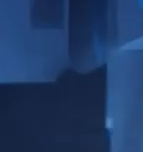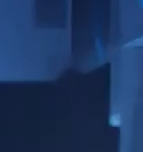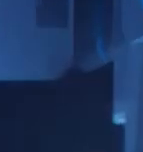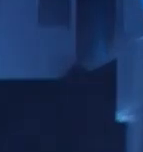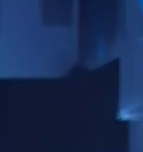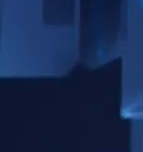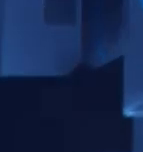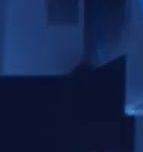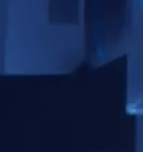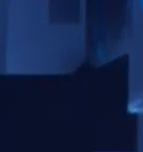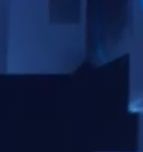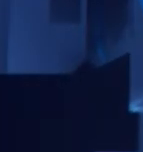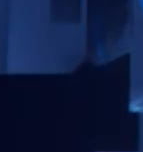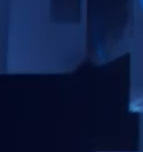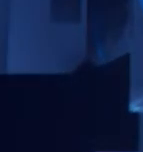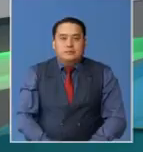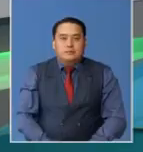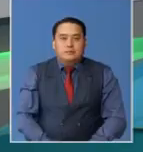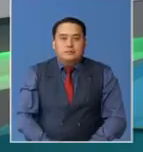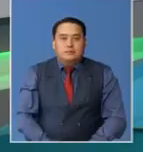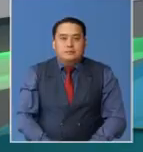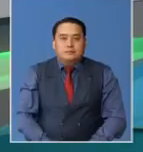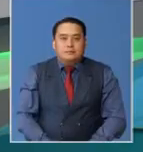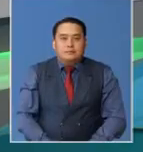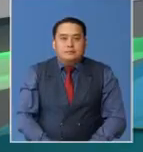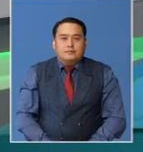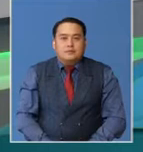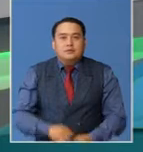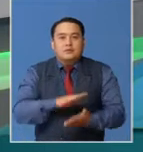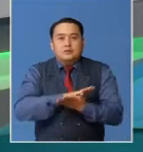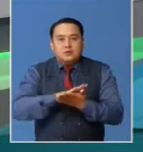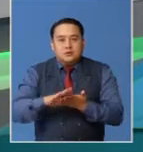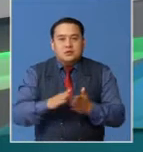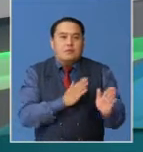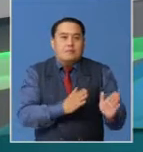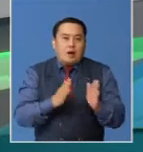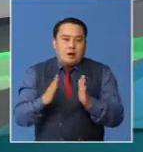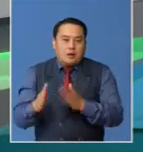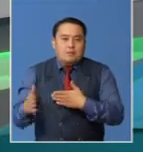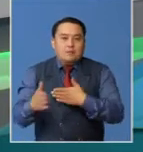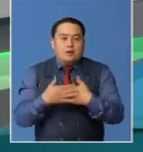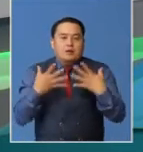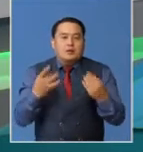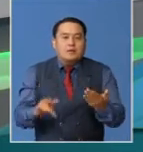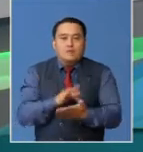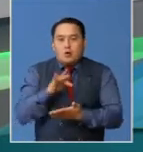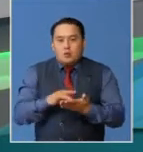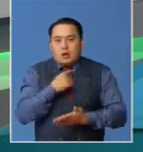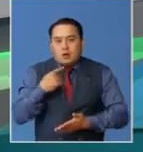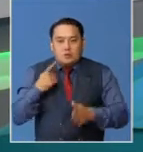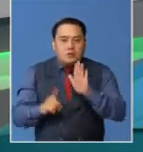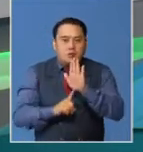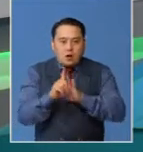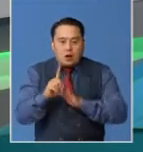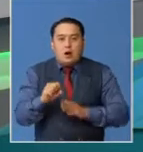телекомпания ЖТСУ из Аксусского района. За чистоту и порядок. В преддверии Дня города в Талдыкургане